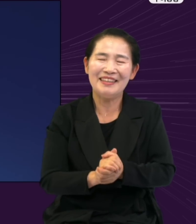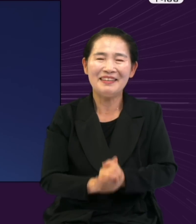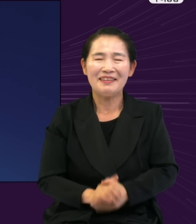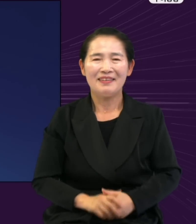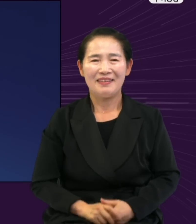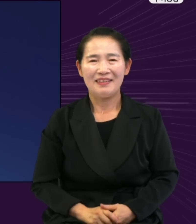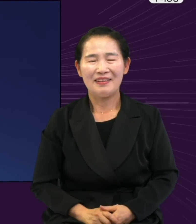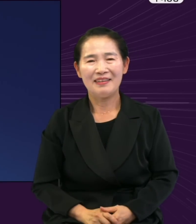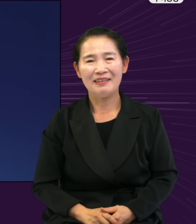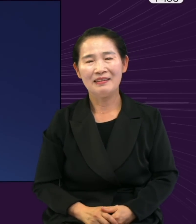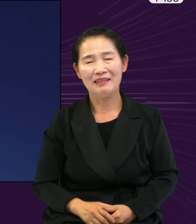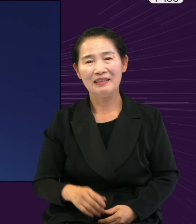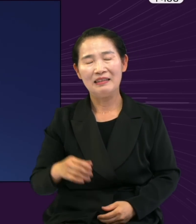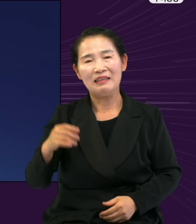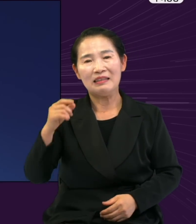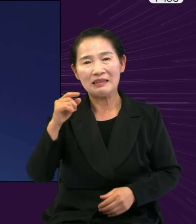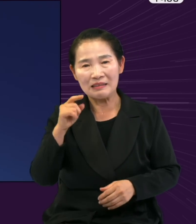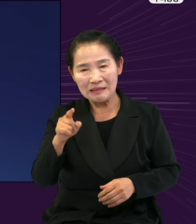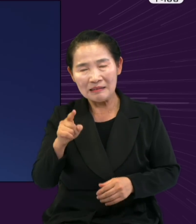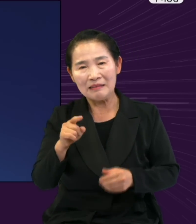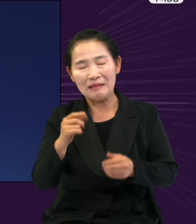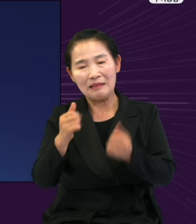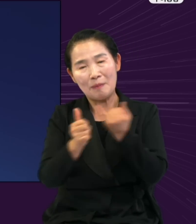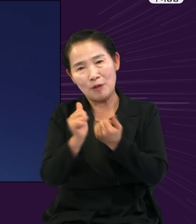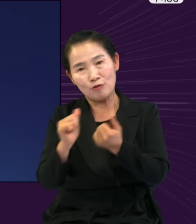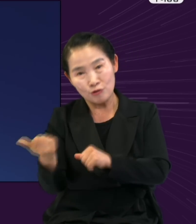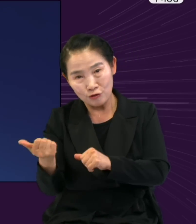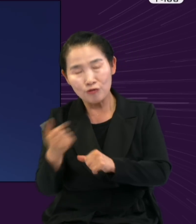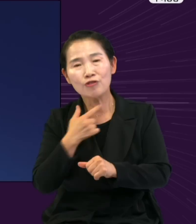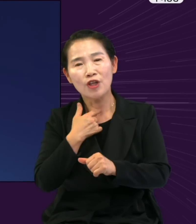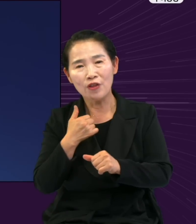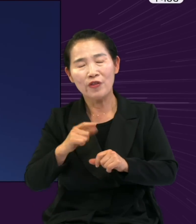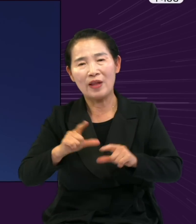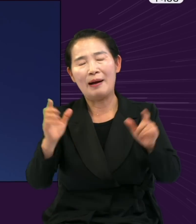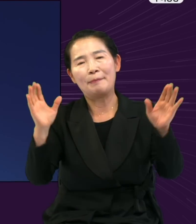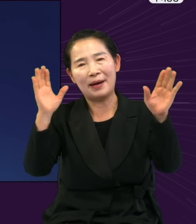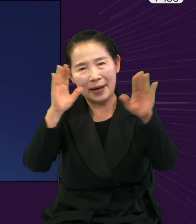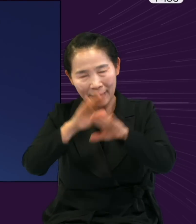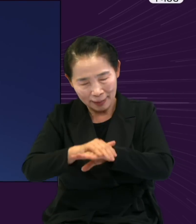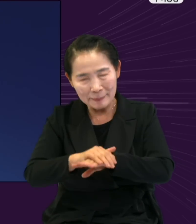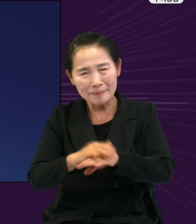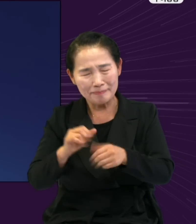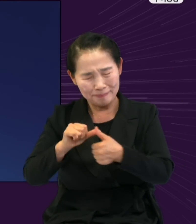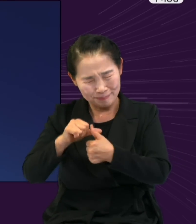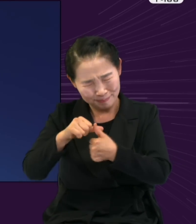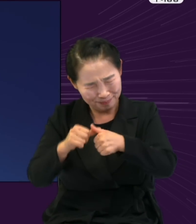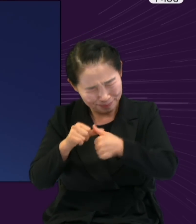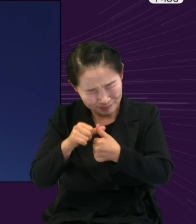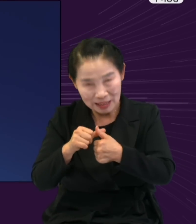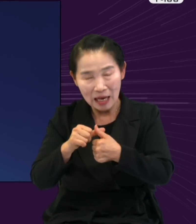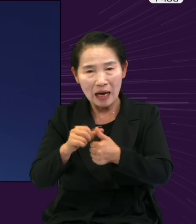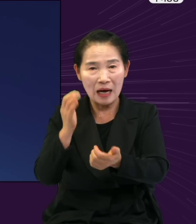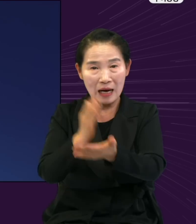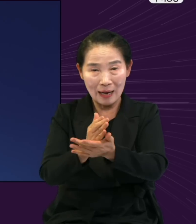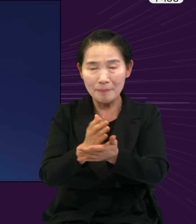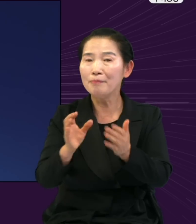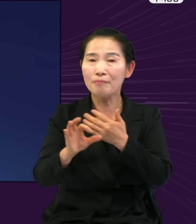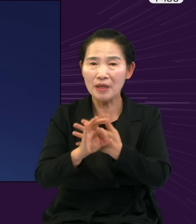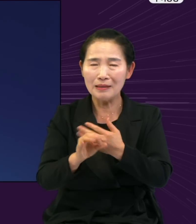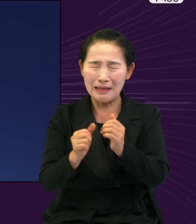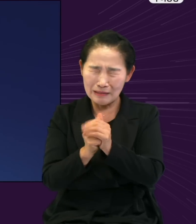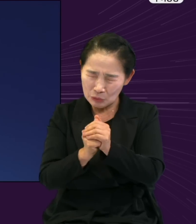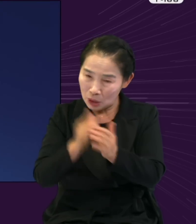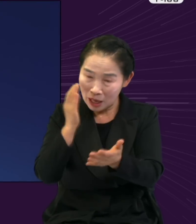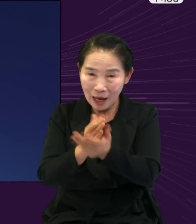제가 그 밤에 하나님과 씨름하지 않았다면, 그리고 하나님께서 저에게 일어난 모든 일들이 내 잘못이 아니라, 내